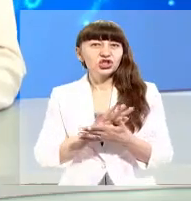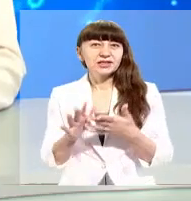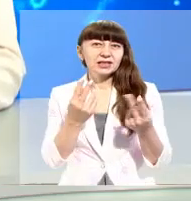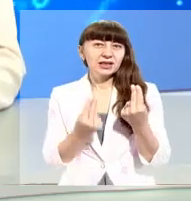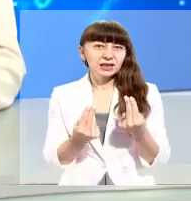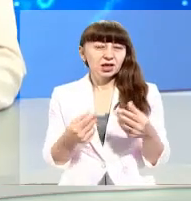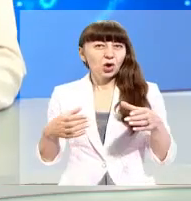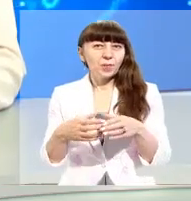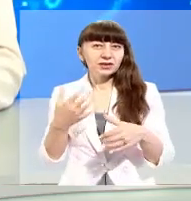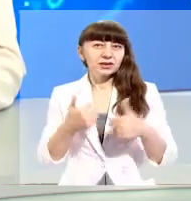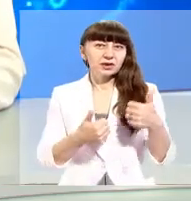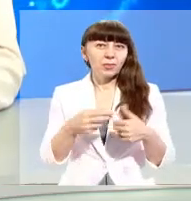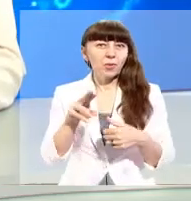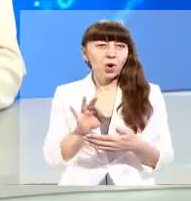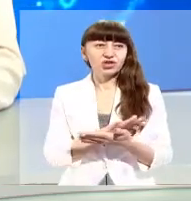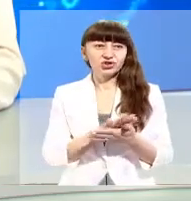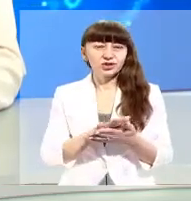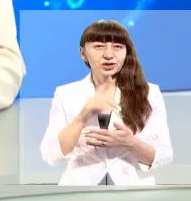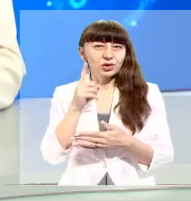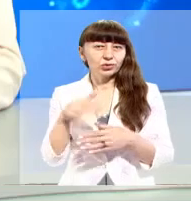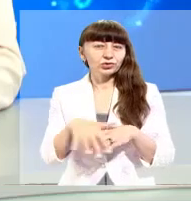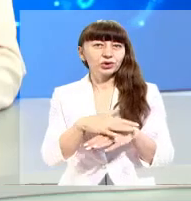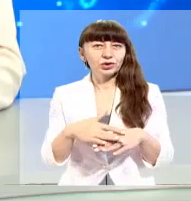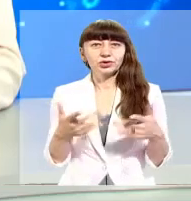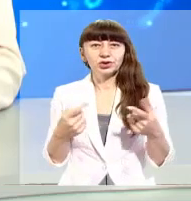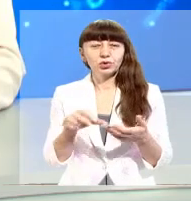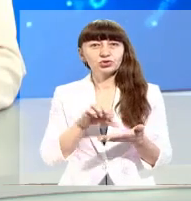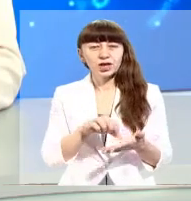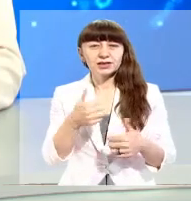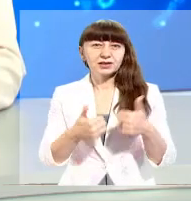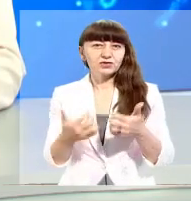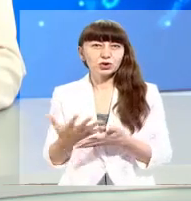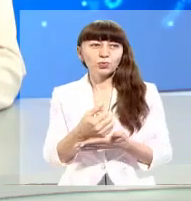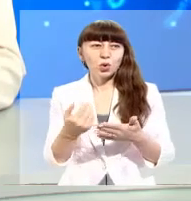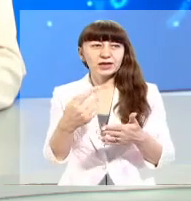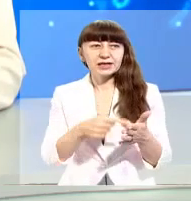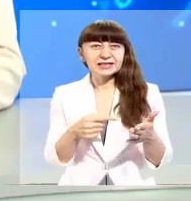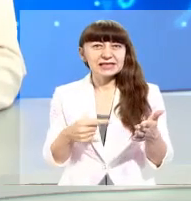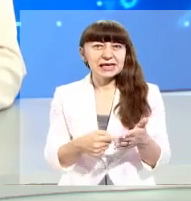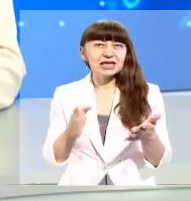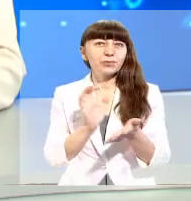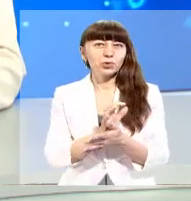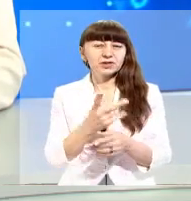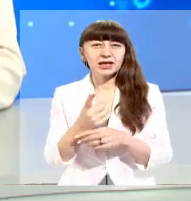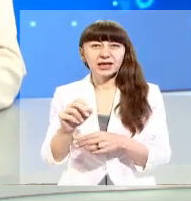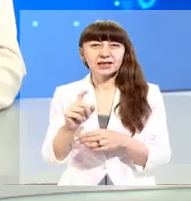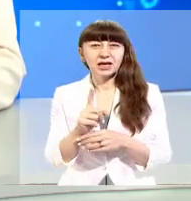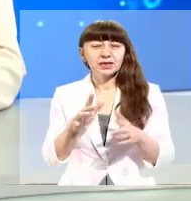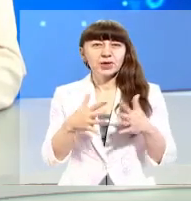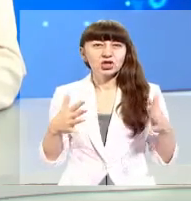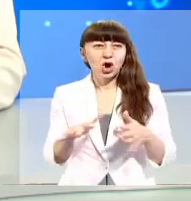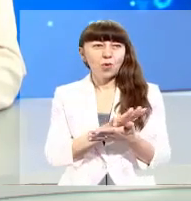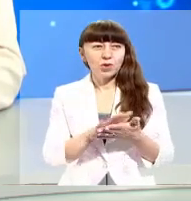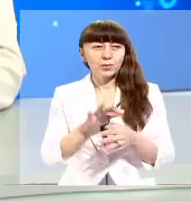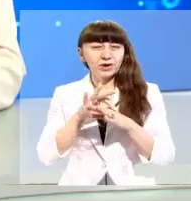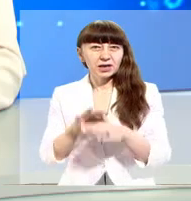Чистые игры – командные соревнования по очистке зеленых территорий, в которых участники соревнуются в сборе и сортировке мусора. На этот раз масштабная уборка